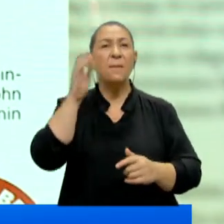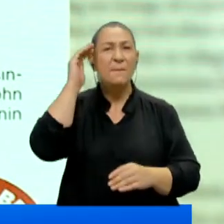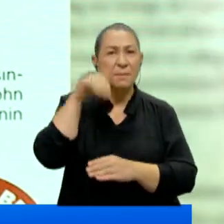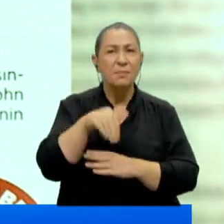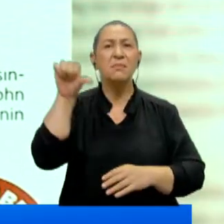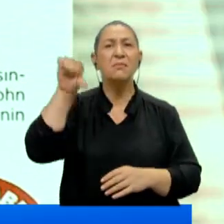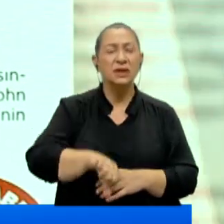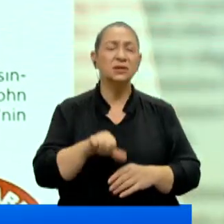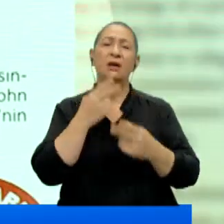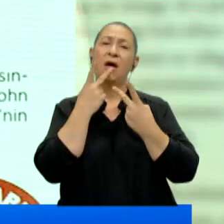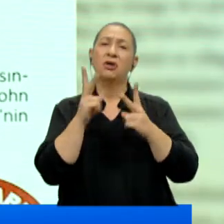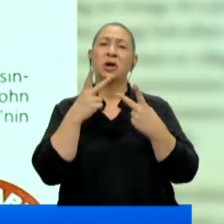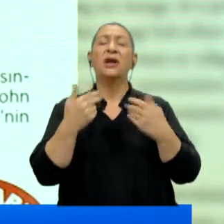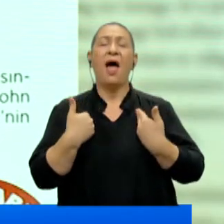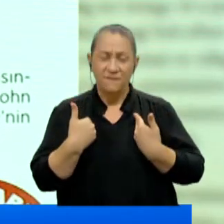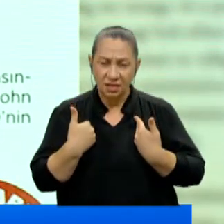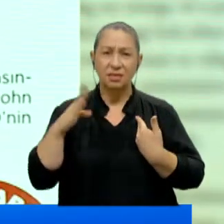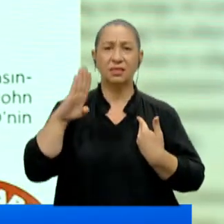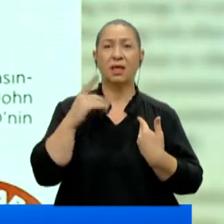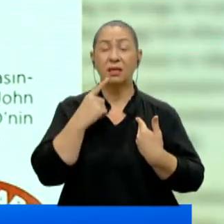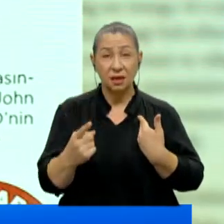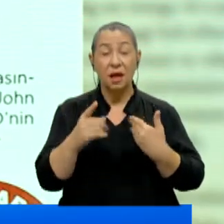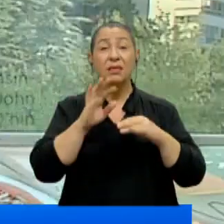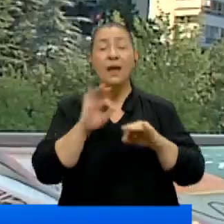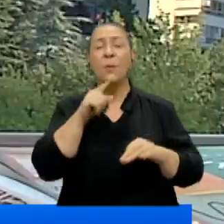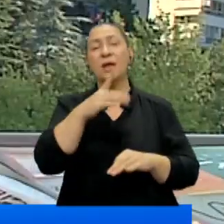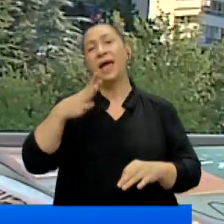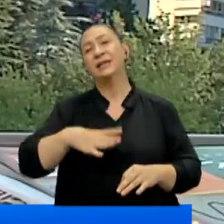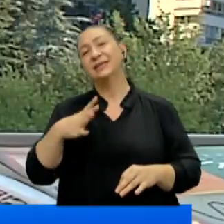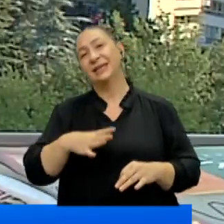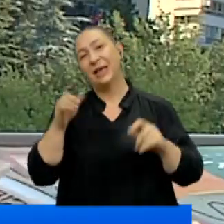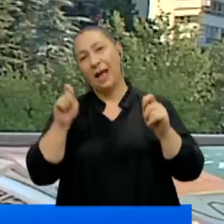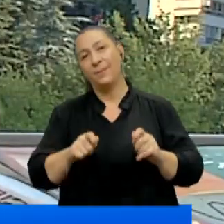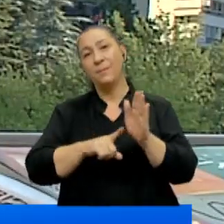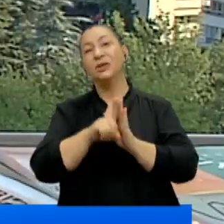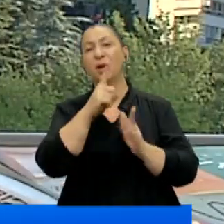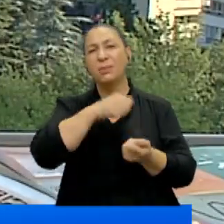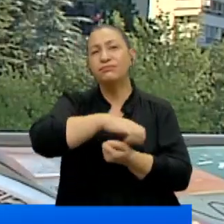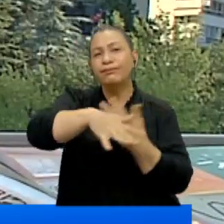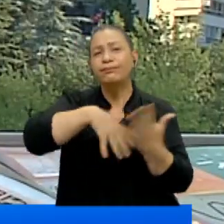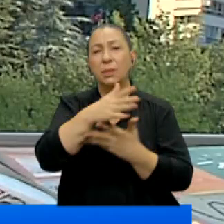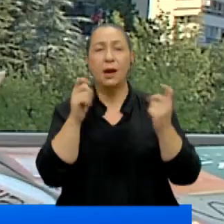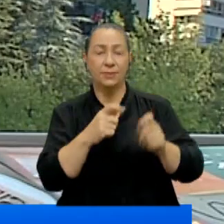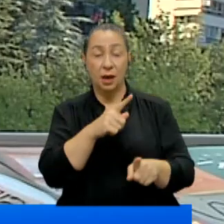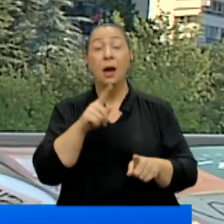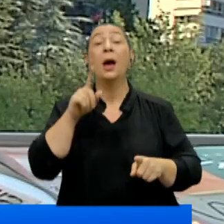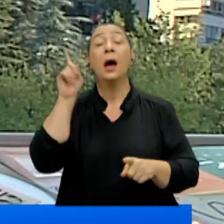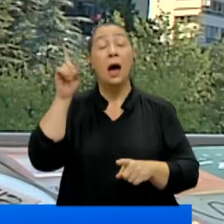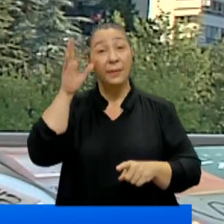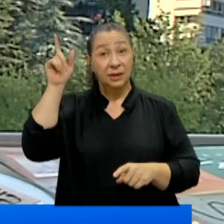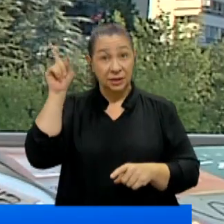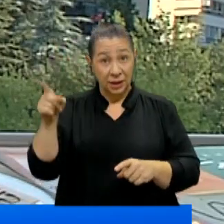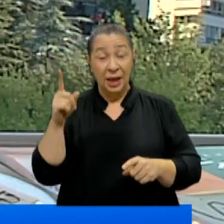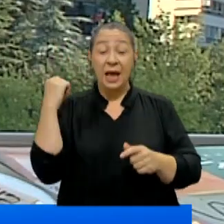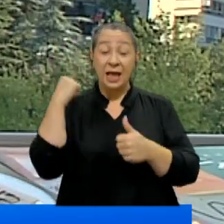başarısızlığını itiraf etti ama bence orada tam da istediğini başardı. Bir kaos yarattı. Pentagon'un